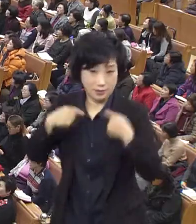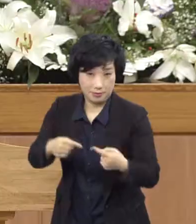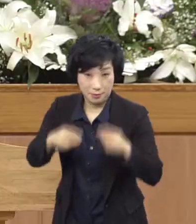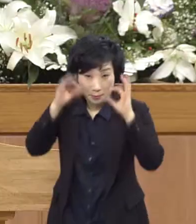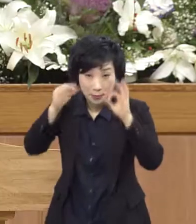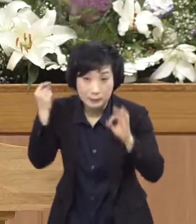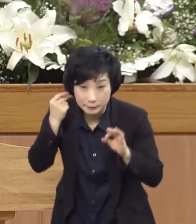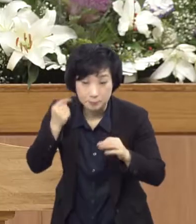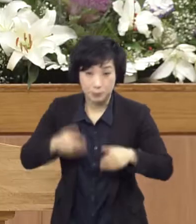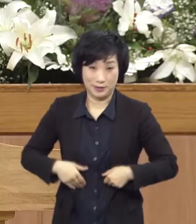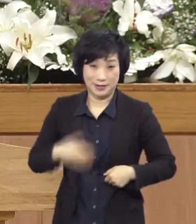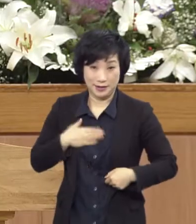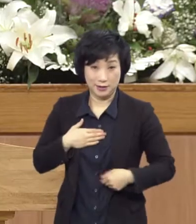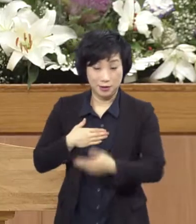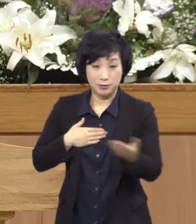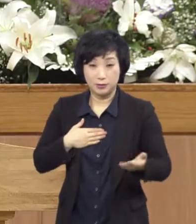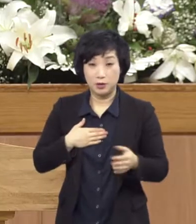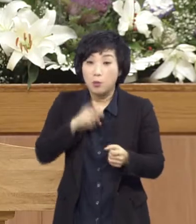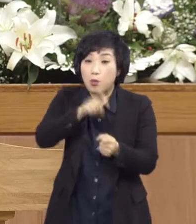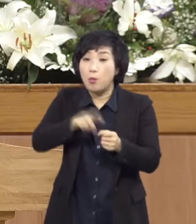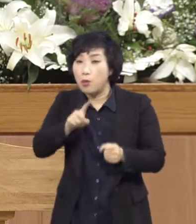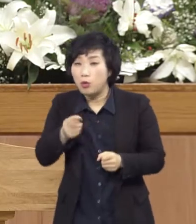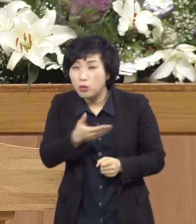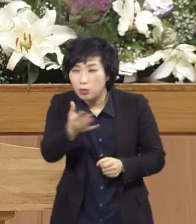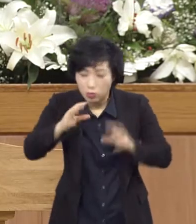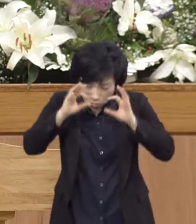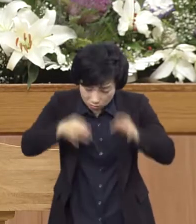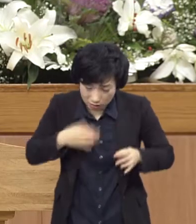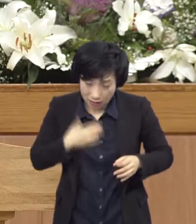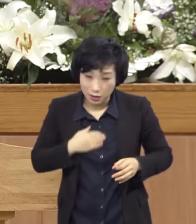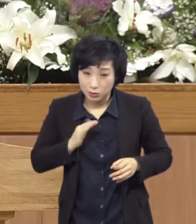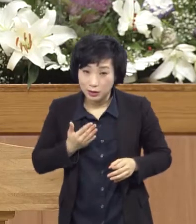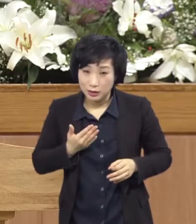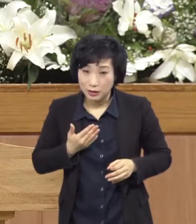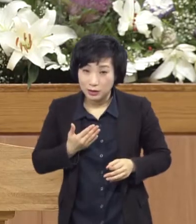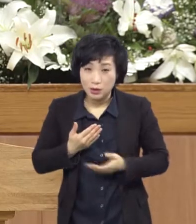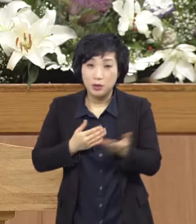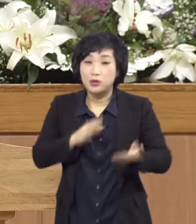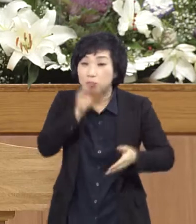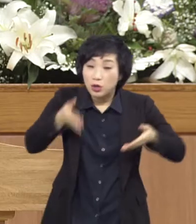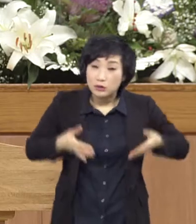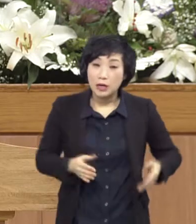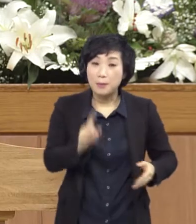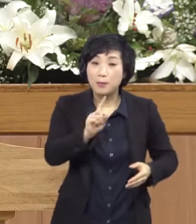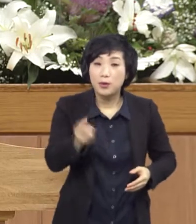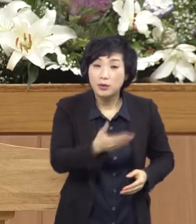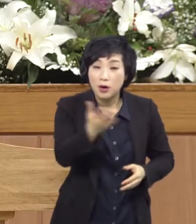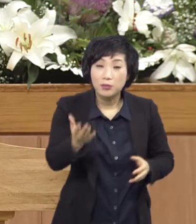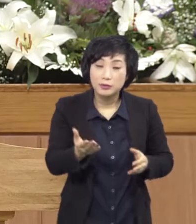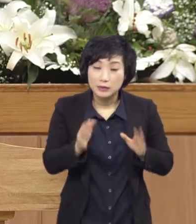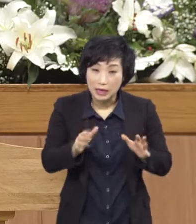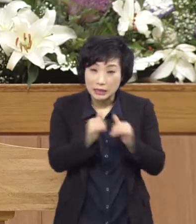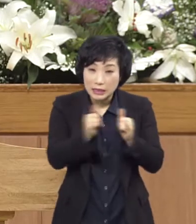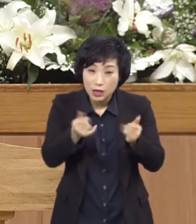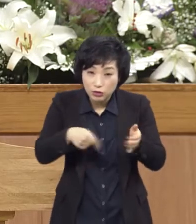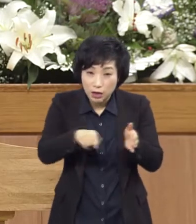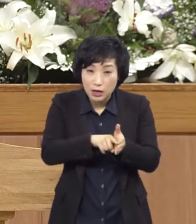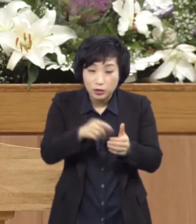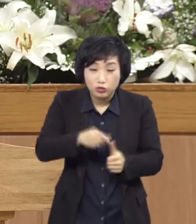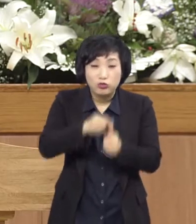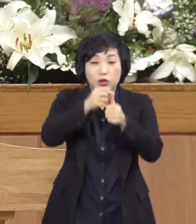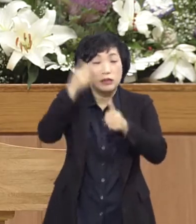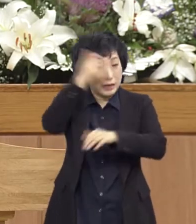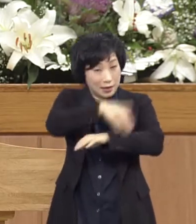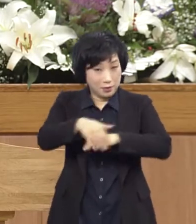말이요. 그러므로 성탄은 인간을 향한 정말로 구원의 계약을